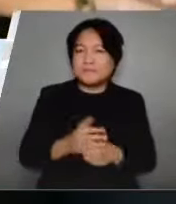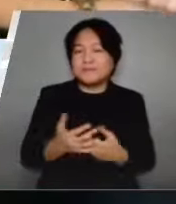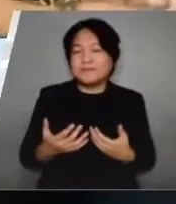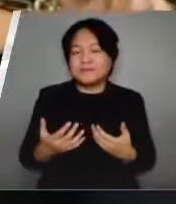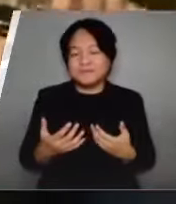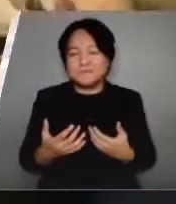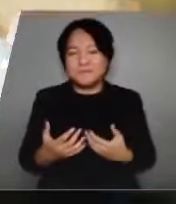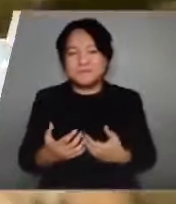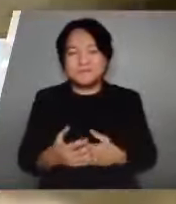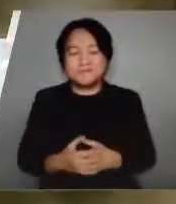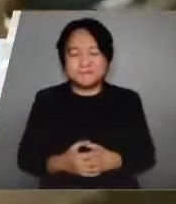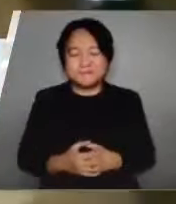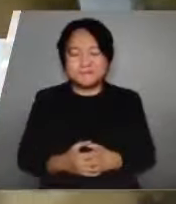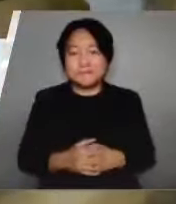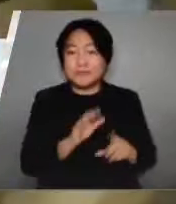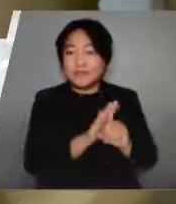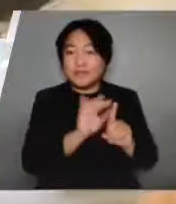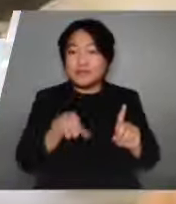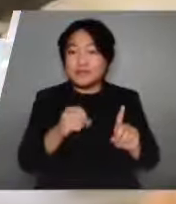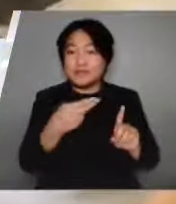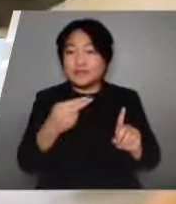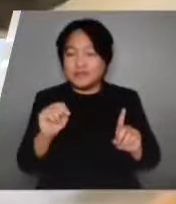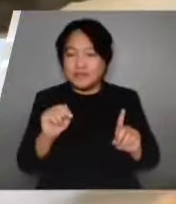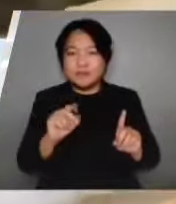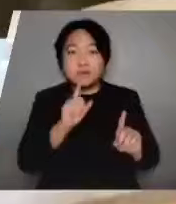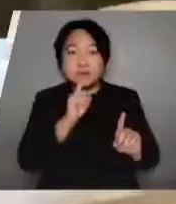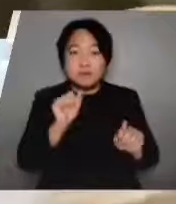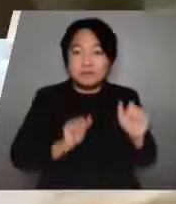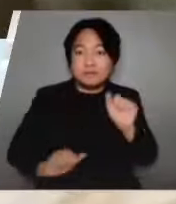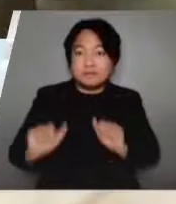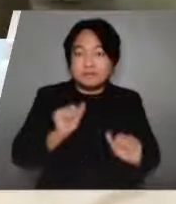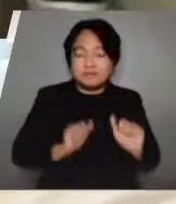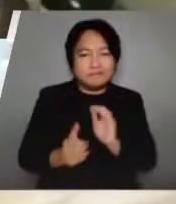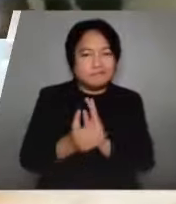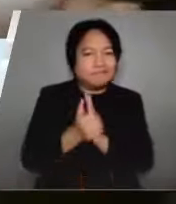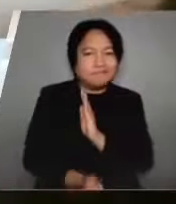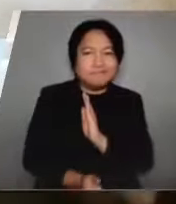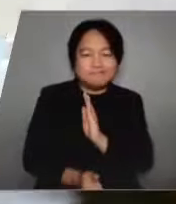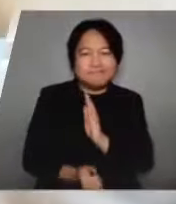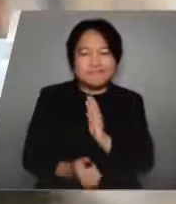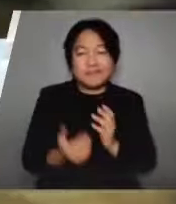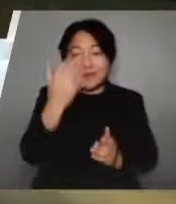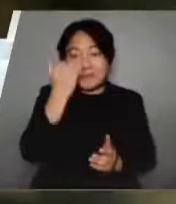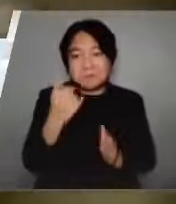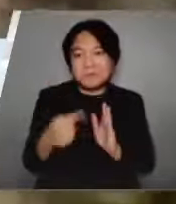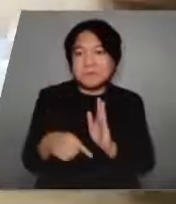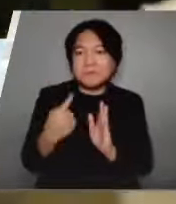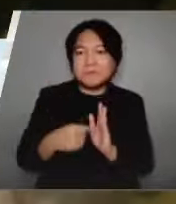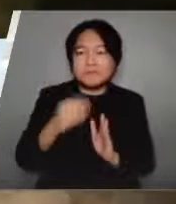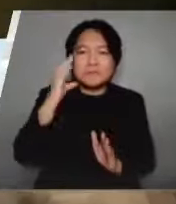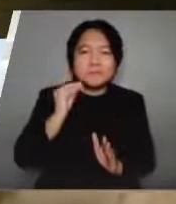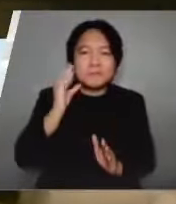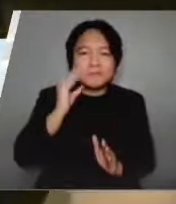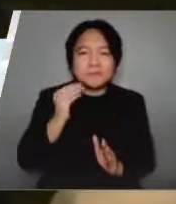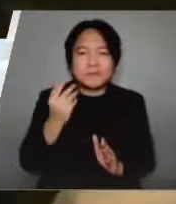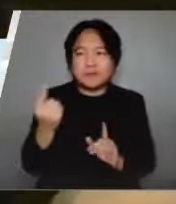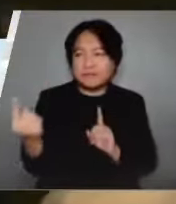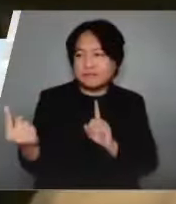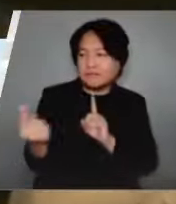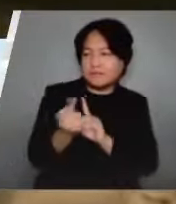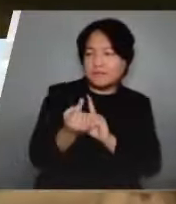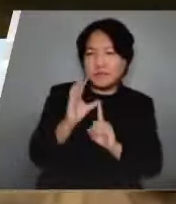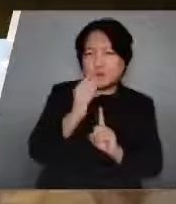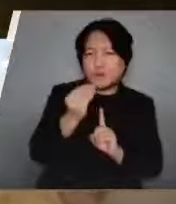John, tunay ni effective ang kanyang acting skills dahil minsan na rin siyang kinurot personally ng